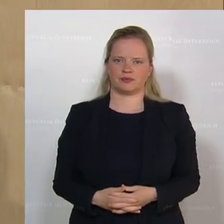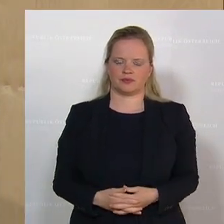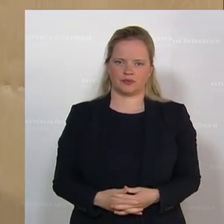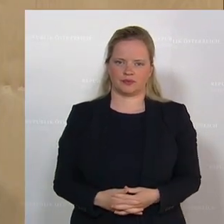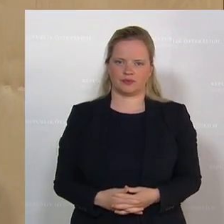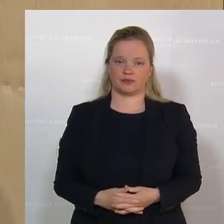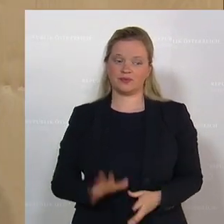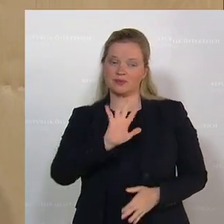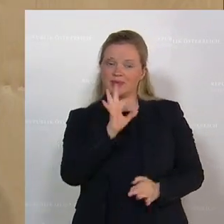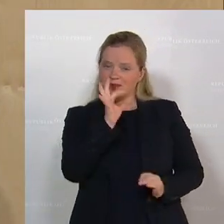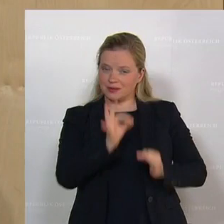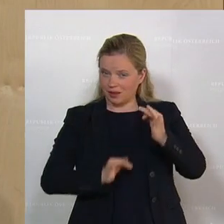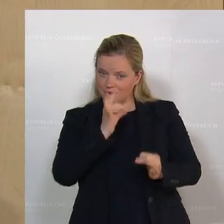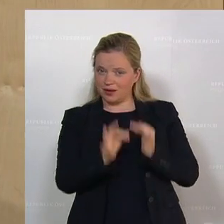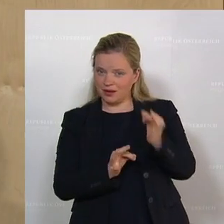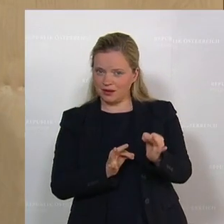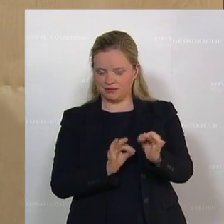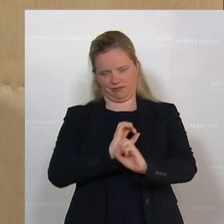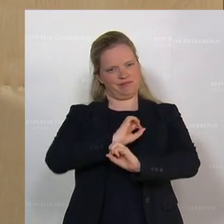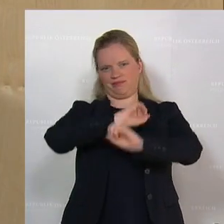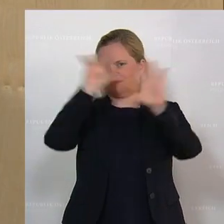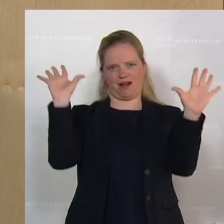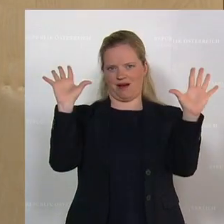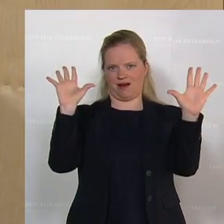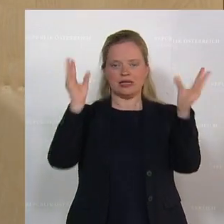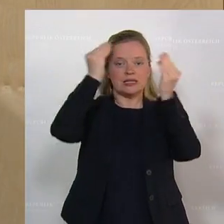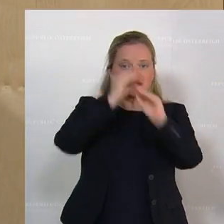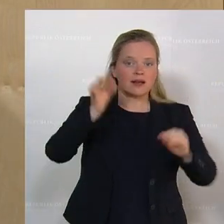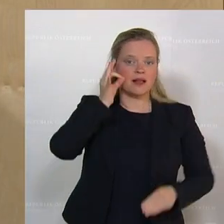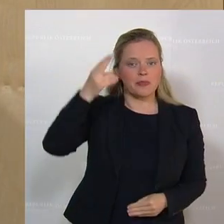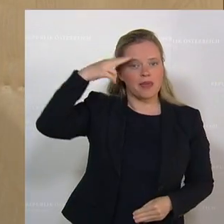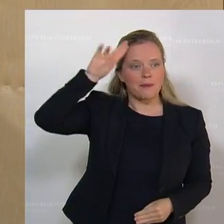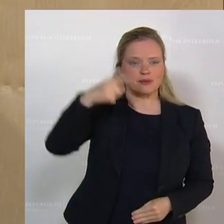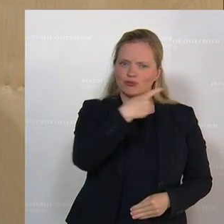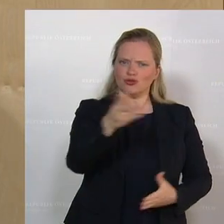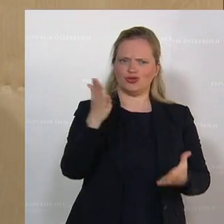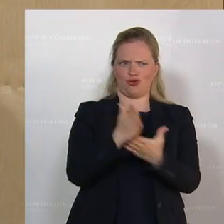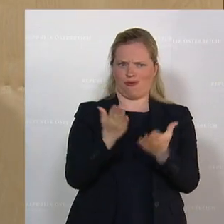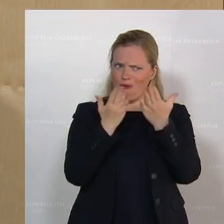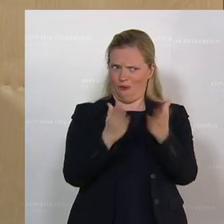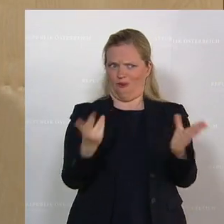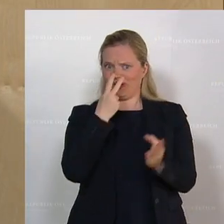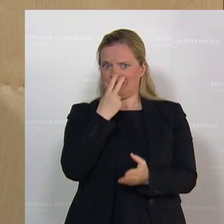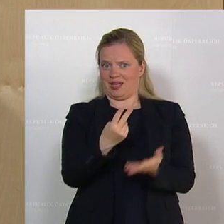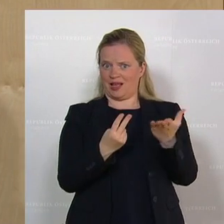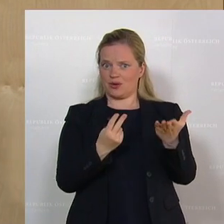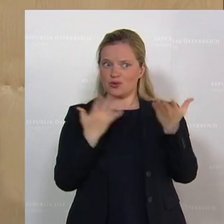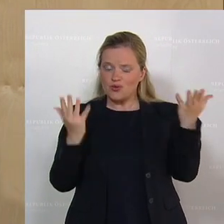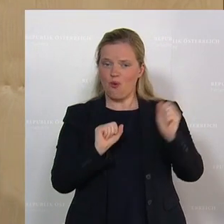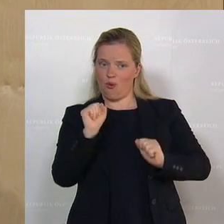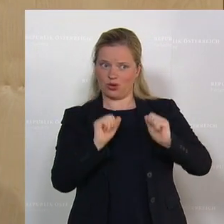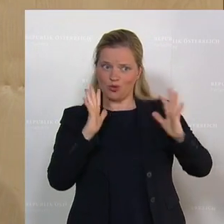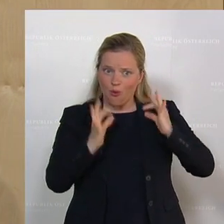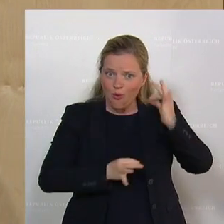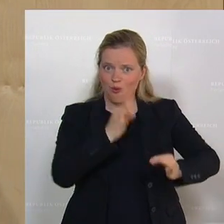Und die Taktik ist ja eine eindeutige. Sehr geehrte Damen und Herren, es ist doch offensichtlich, dass so etwas